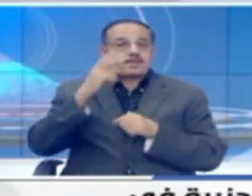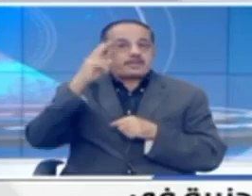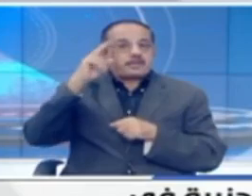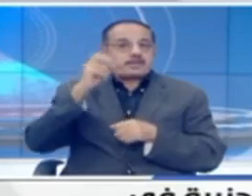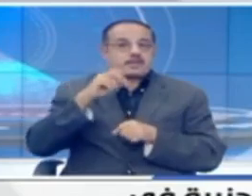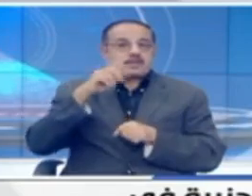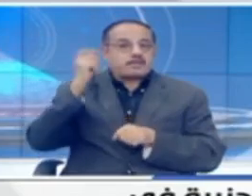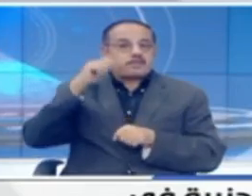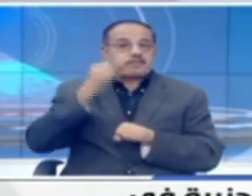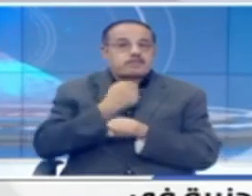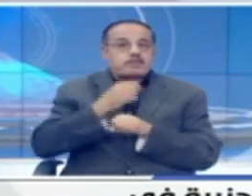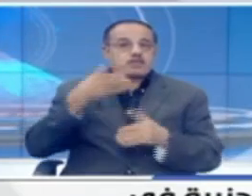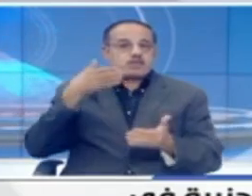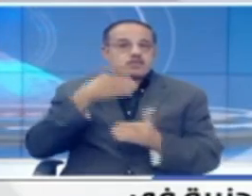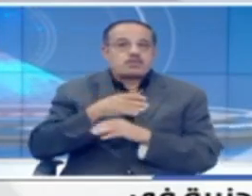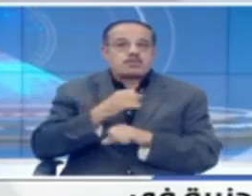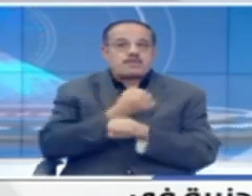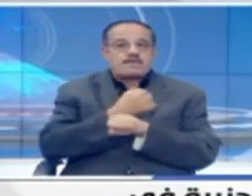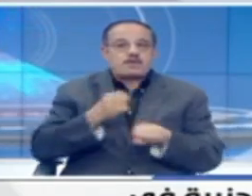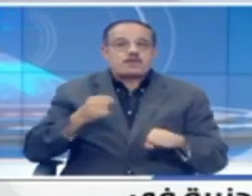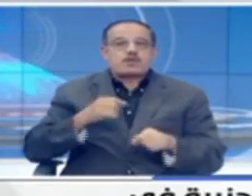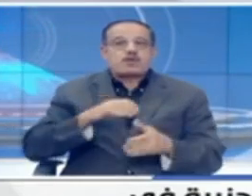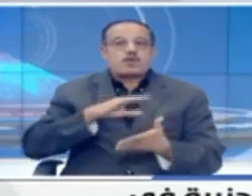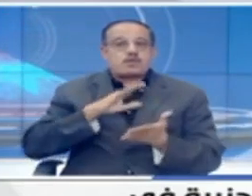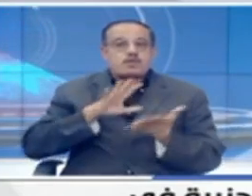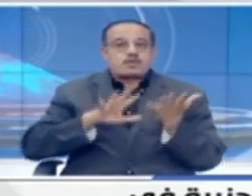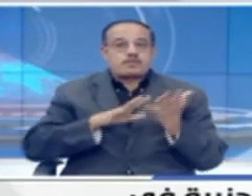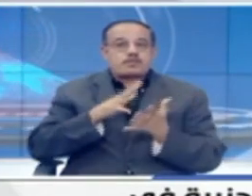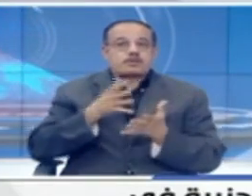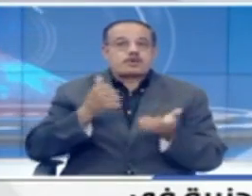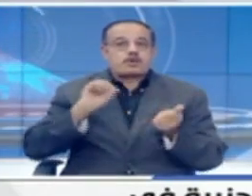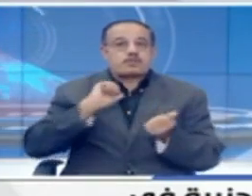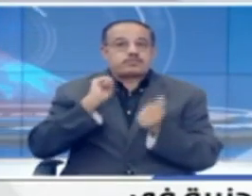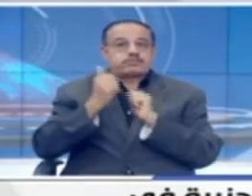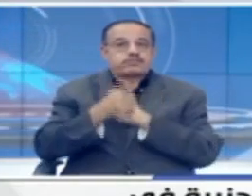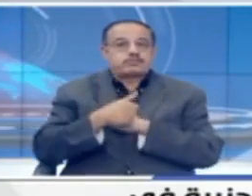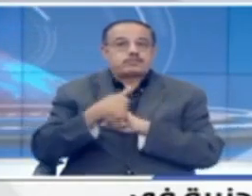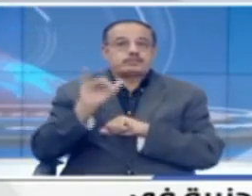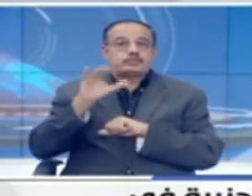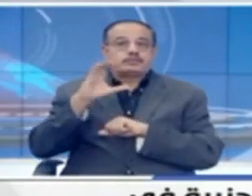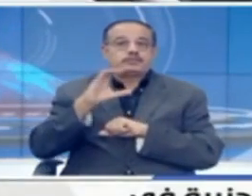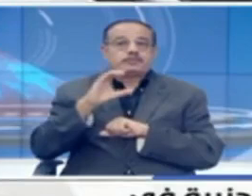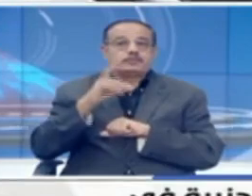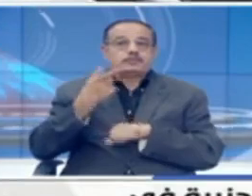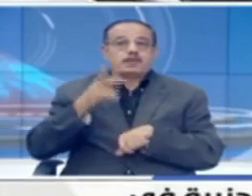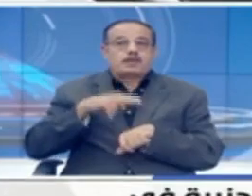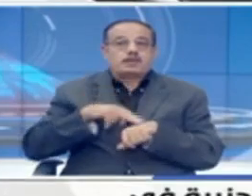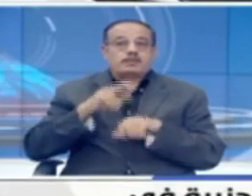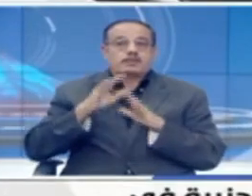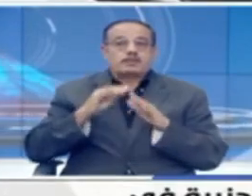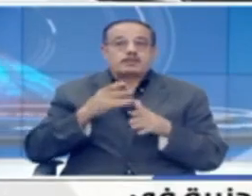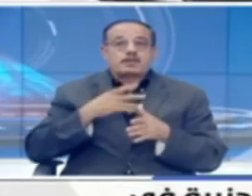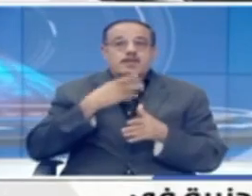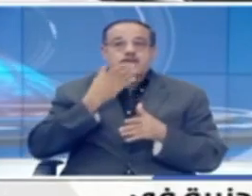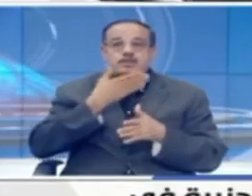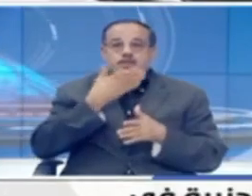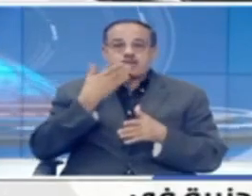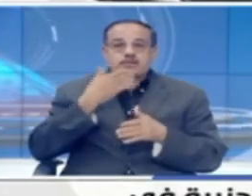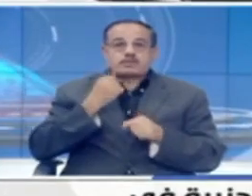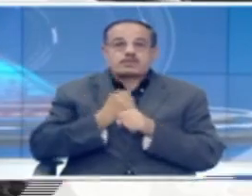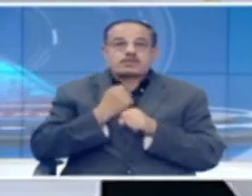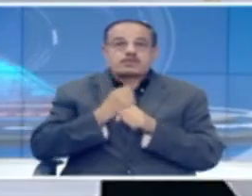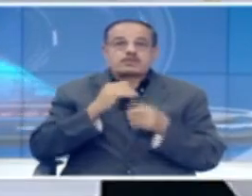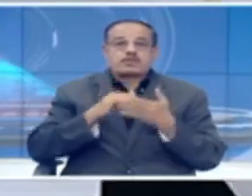إنهاء استغلال التنظيمات الإرهابية والتكفيرية لهذه الأزمات وتداعياتها. كما شدد الرئيس على أن مصر لم ولن تألو